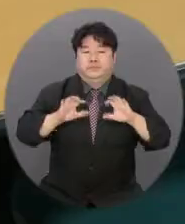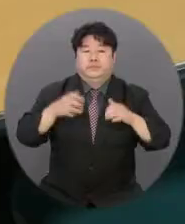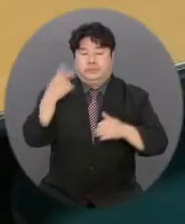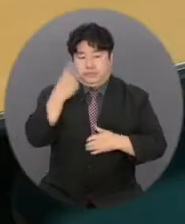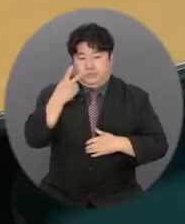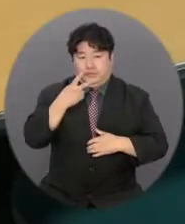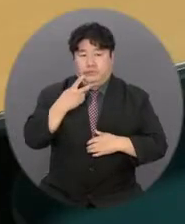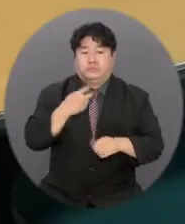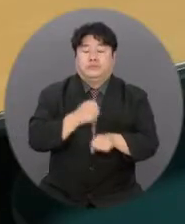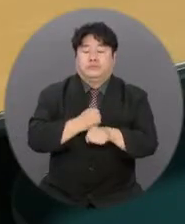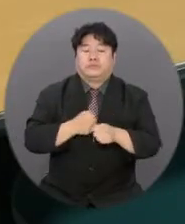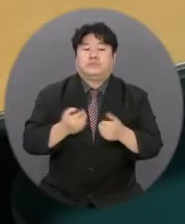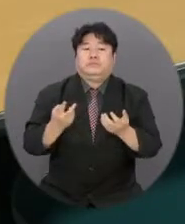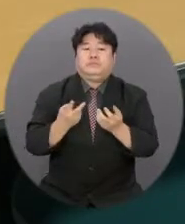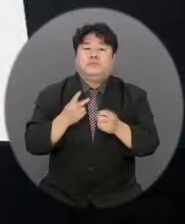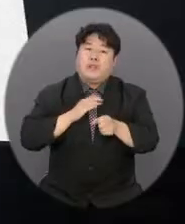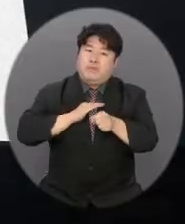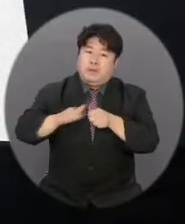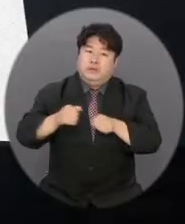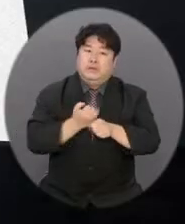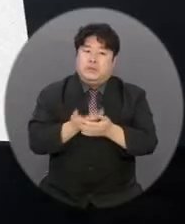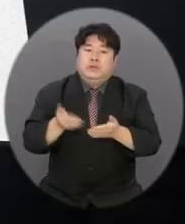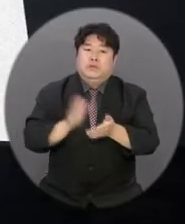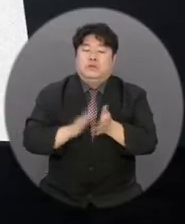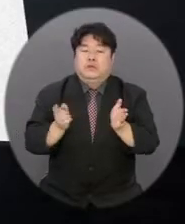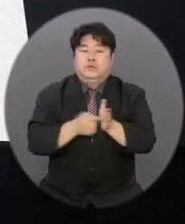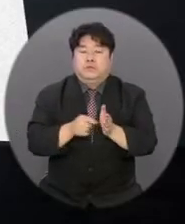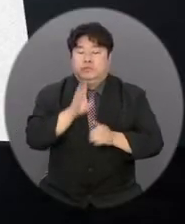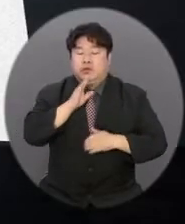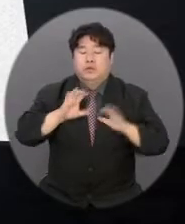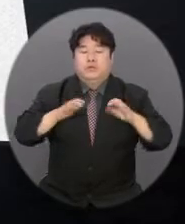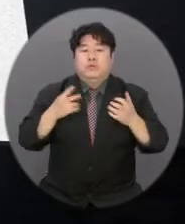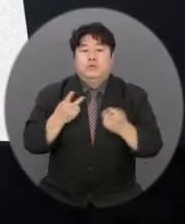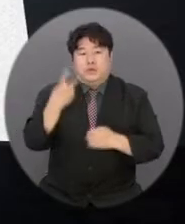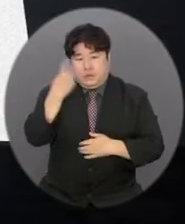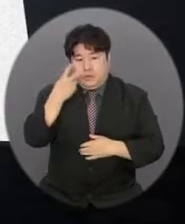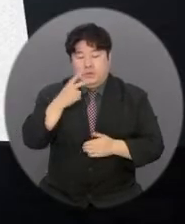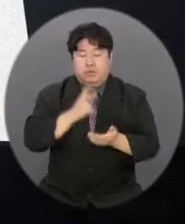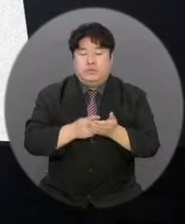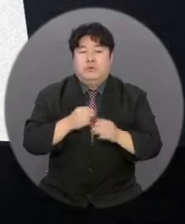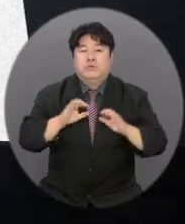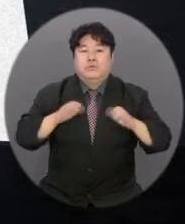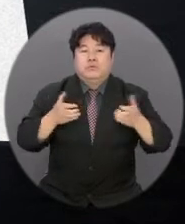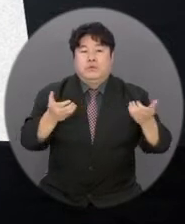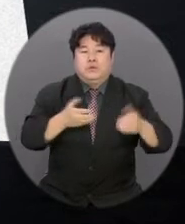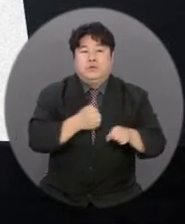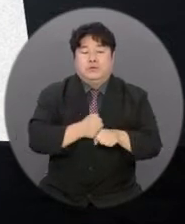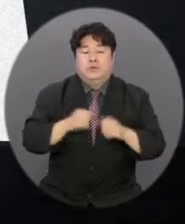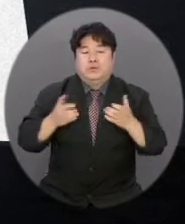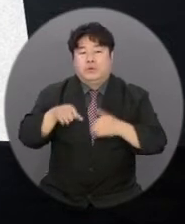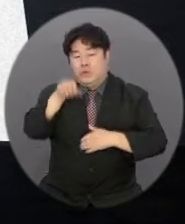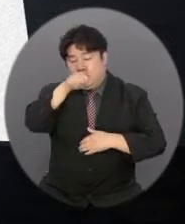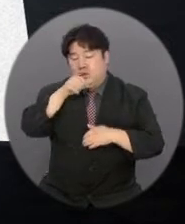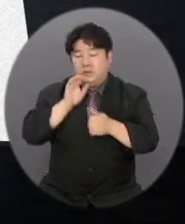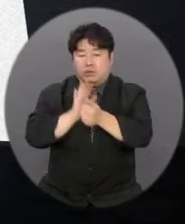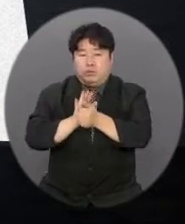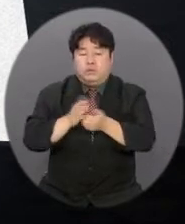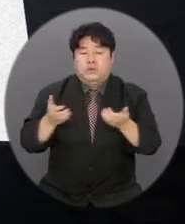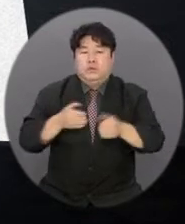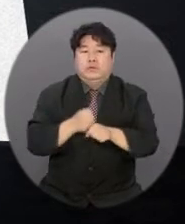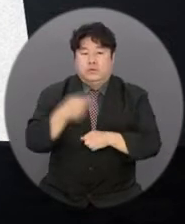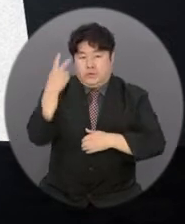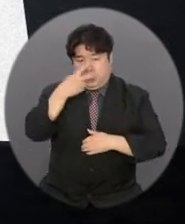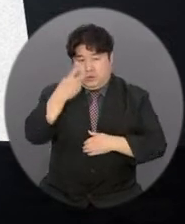방식의 개선을 촉구하고 나섰습니다. 실제로 국정감사법은 국가 위임 사무와 국가가 예산을 지원하는 사업으로